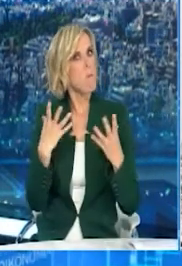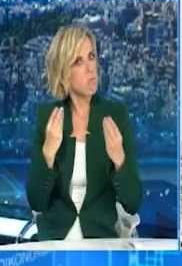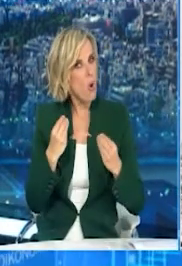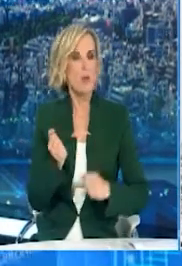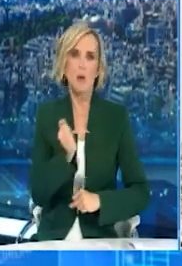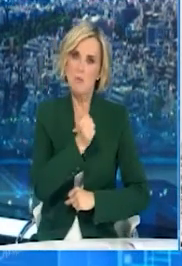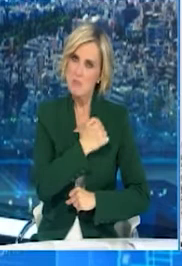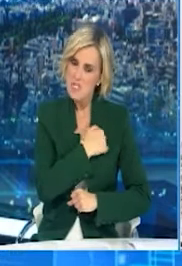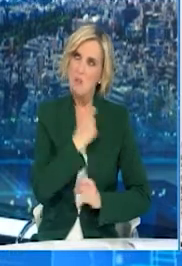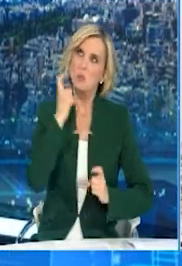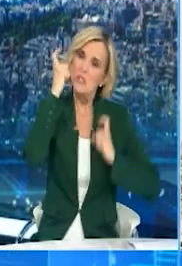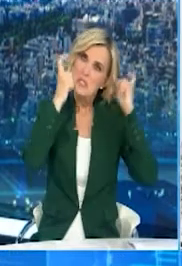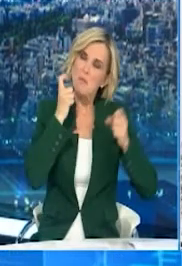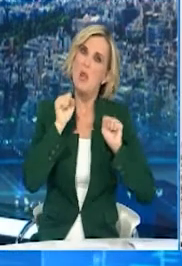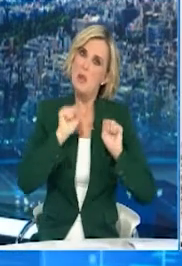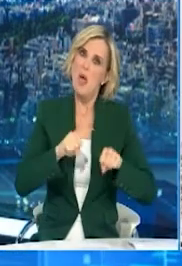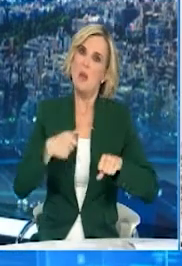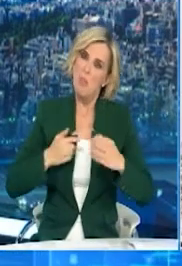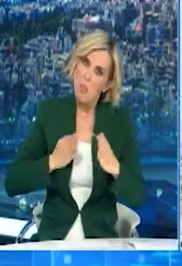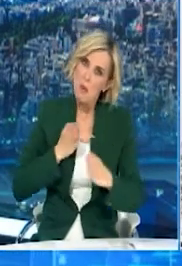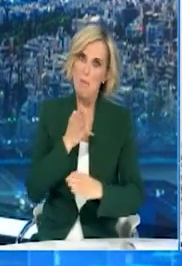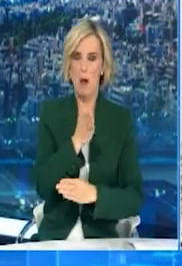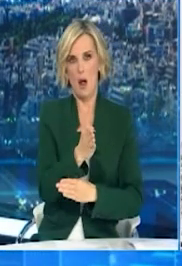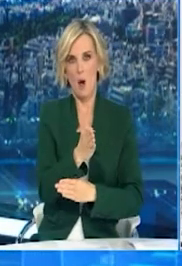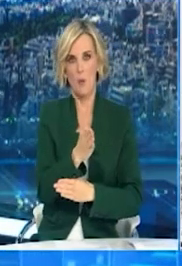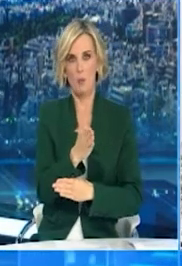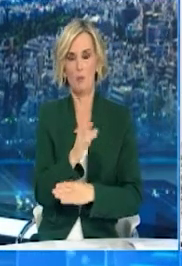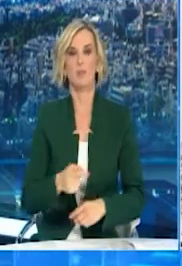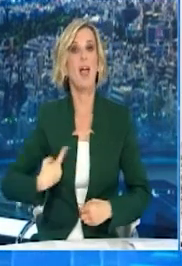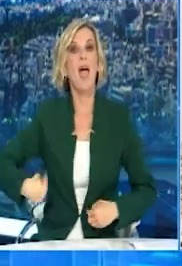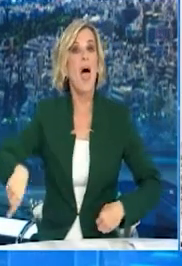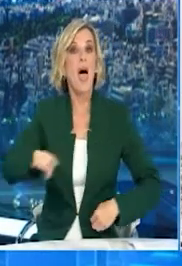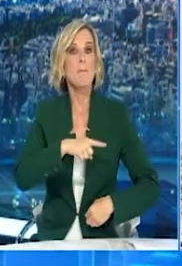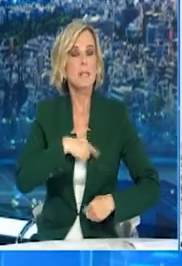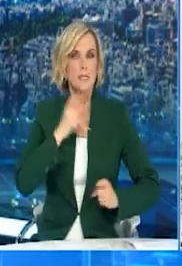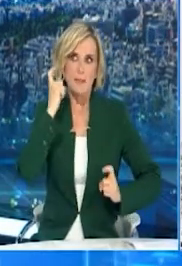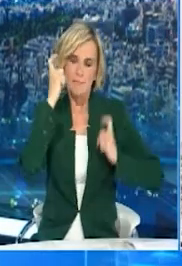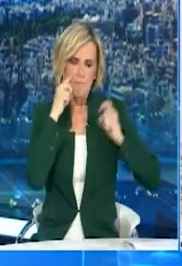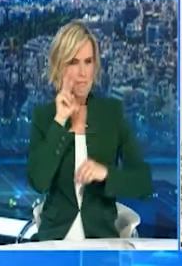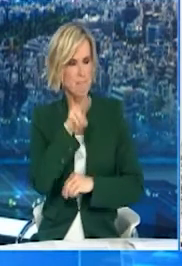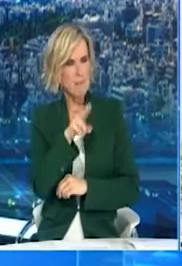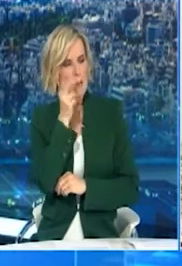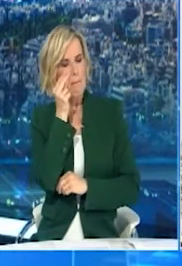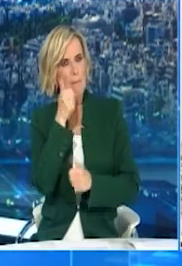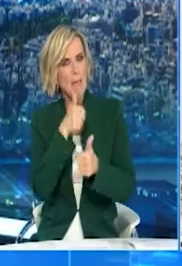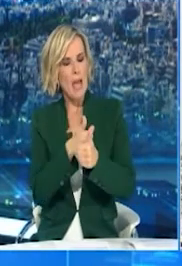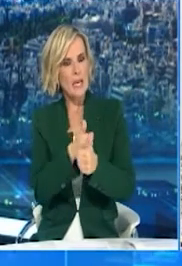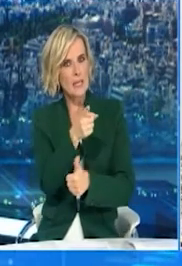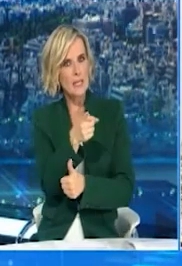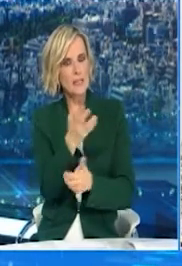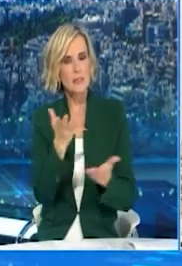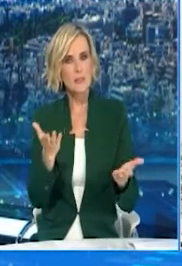αυξηθεί. Μία λοιπόν κοινή παρατήρηση είναι ότι